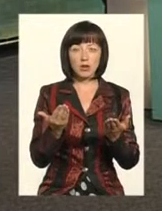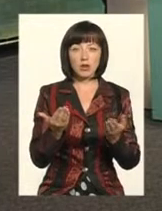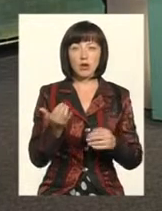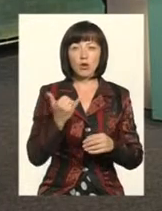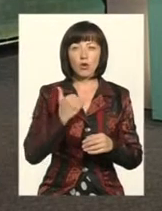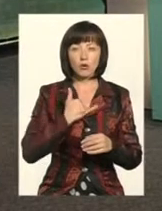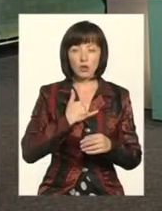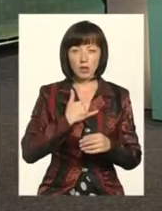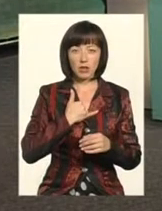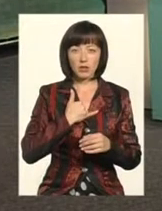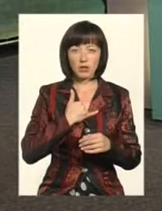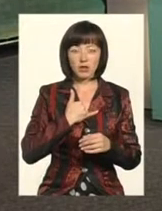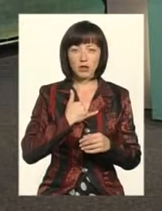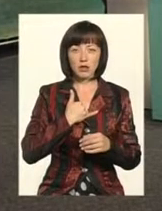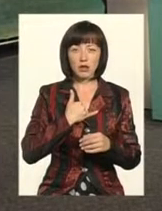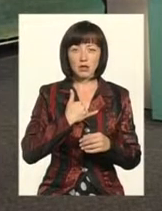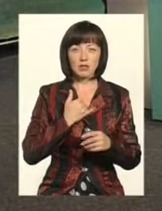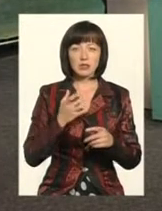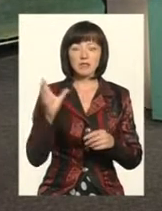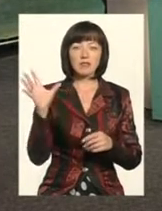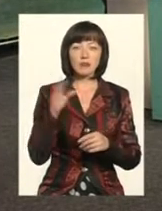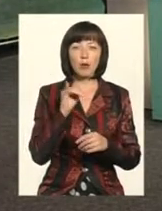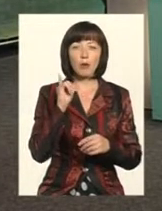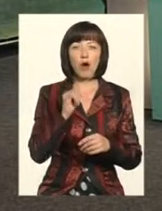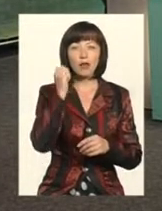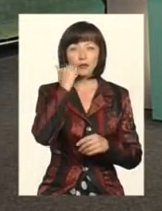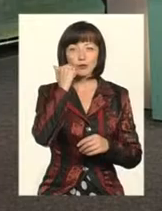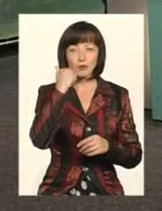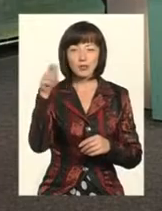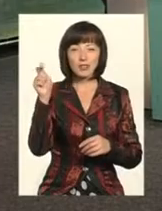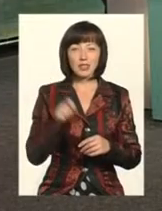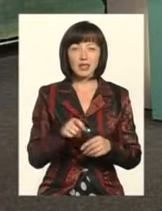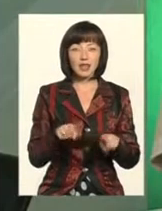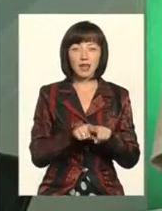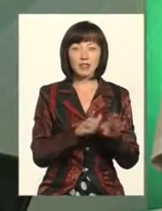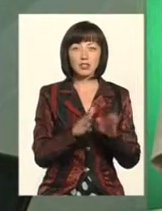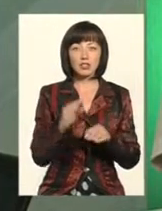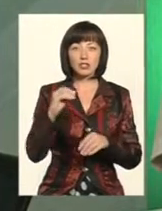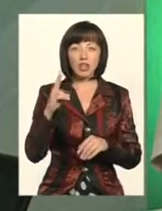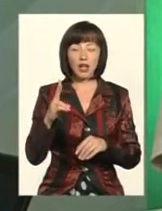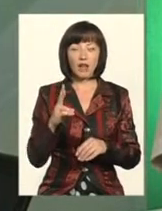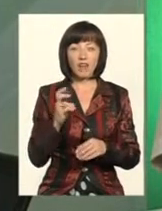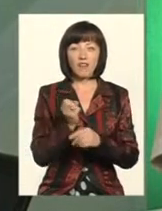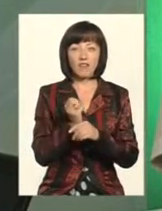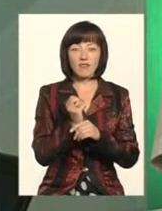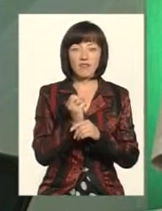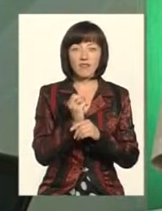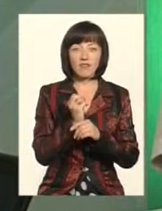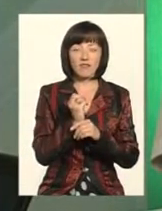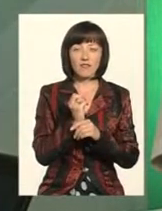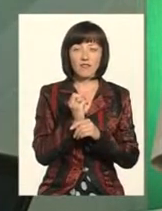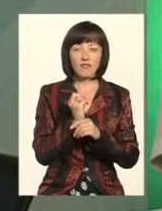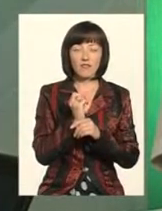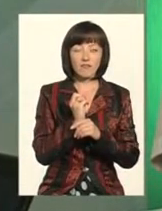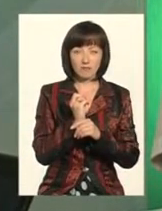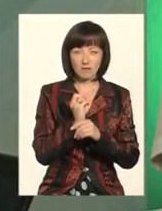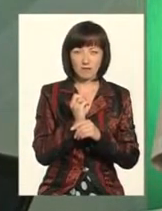все погано йде з Московії. От там от йде така система, ЖЕКи викидаються і рейдери